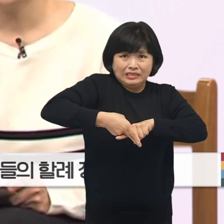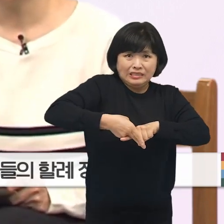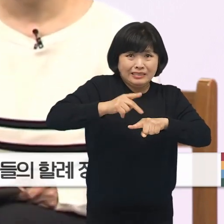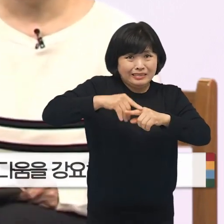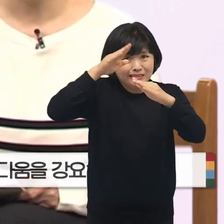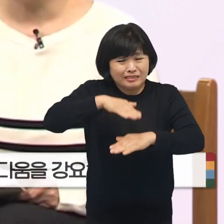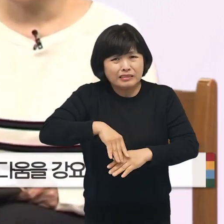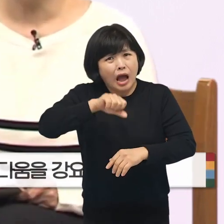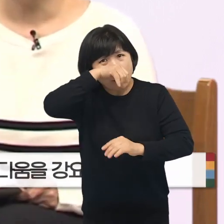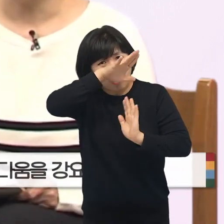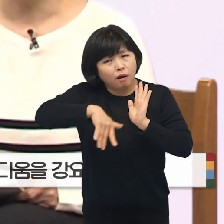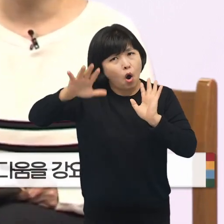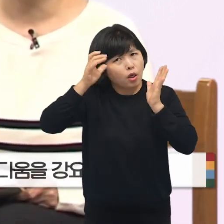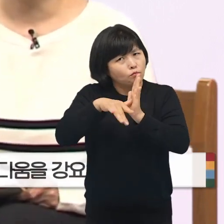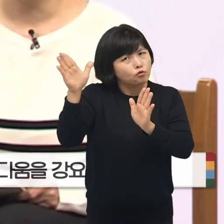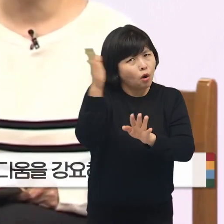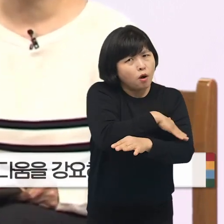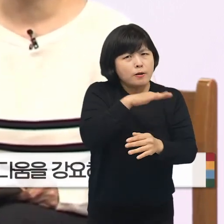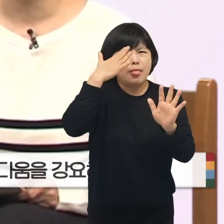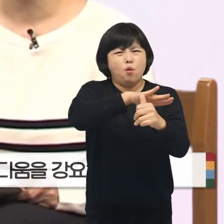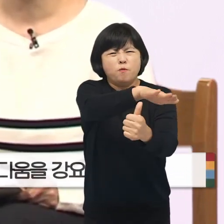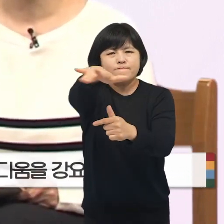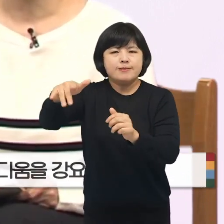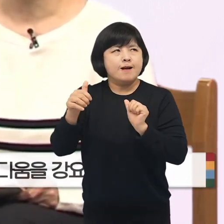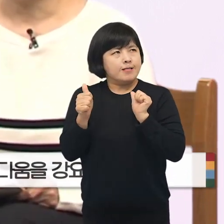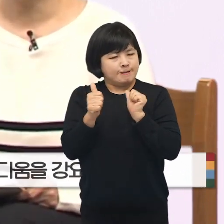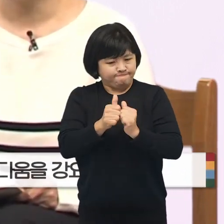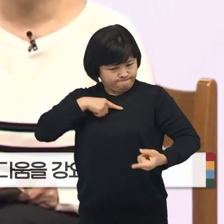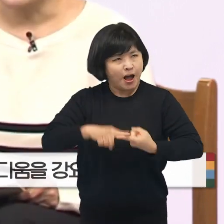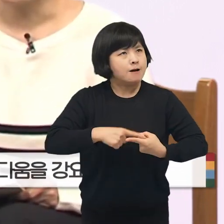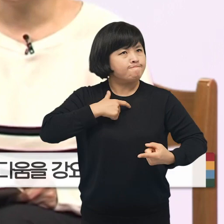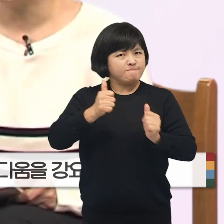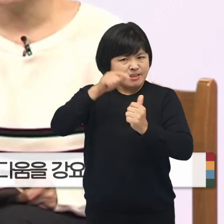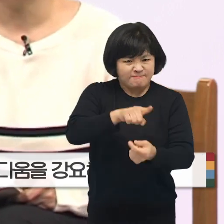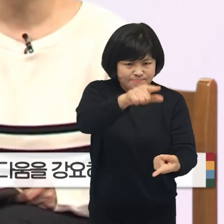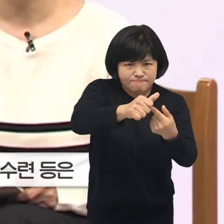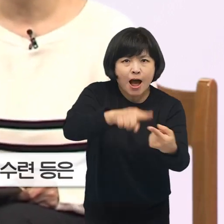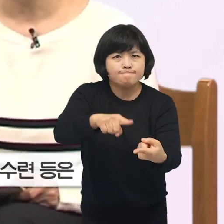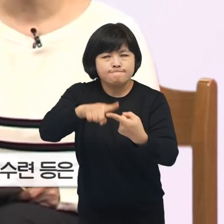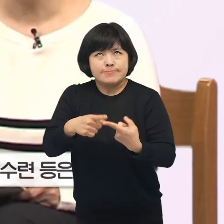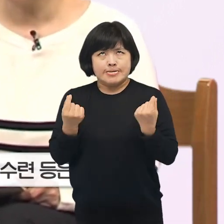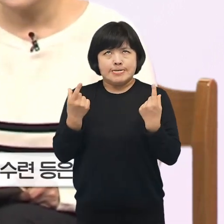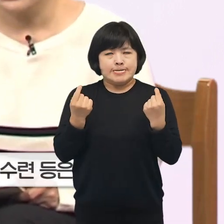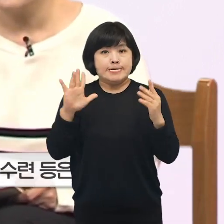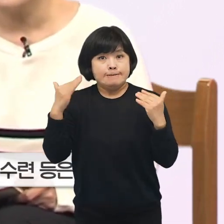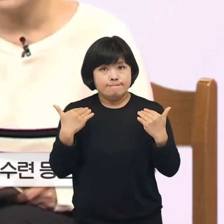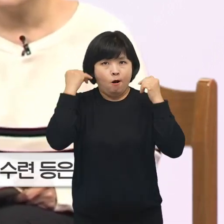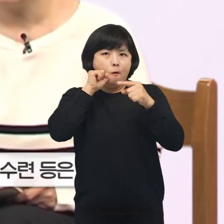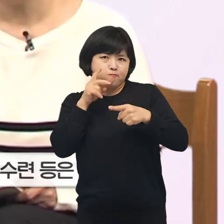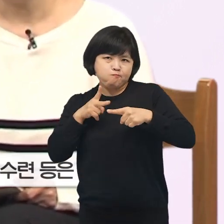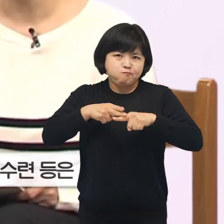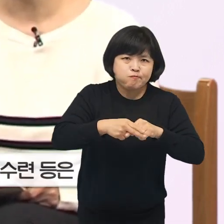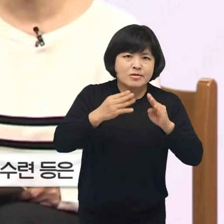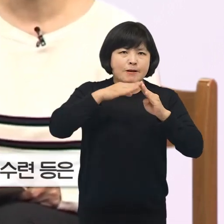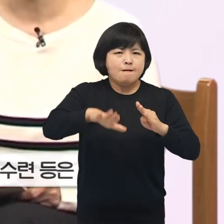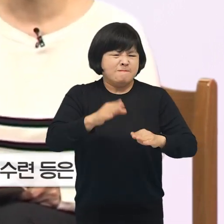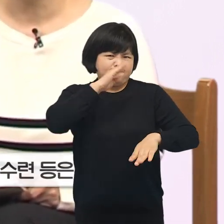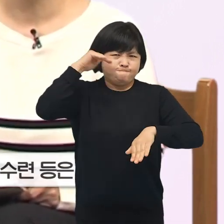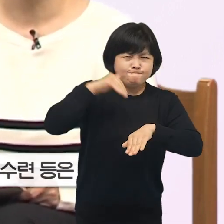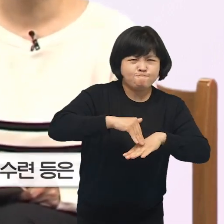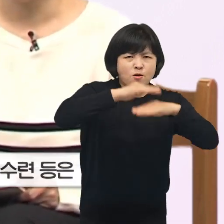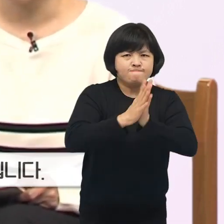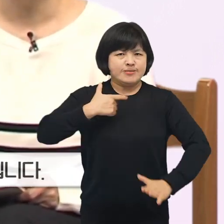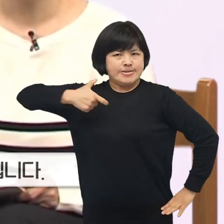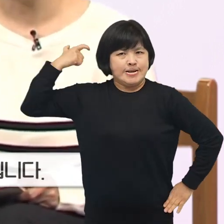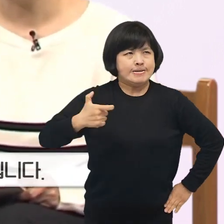장면입니다. 아프리카에서는 어릴 때부터 소년들에게 남자다움을 강요하는데요. 성인식의 할례나 남자의 집에서의